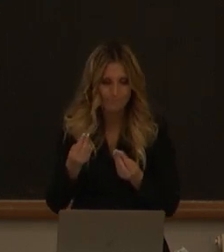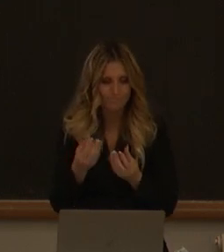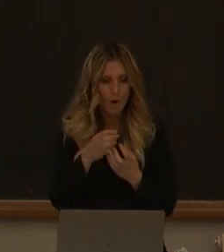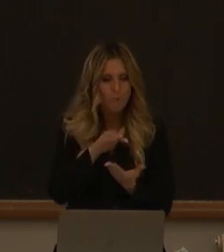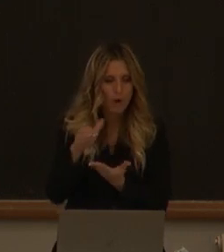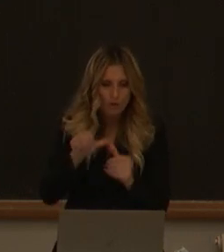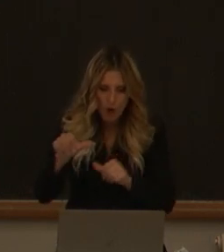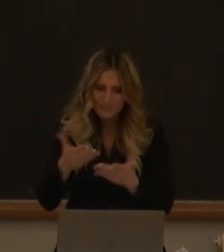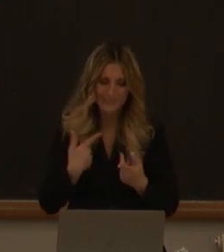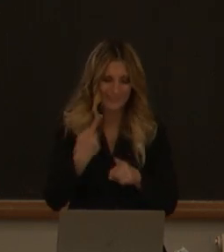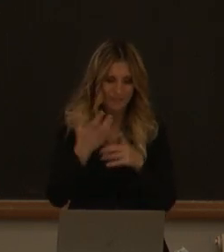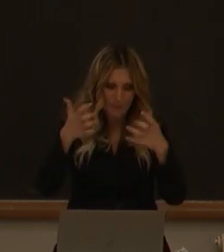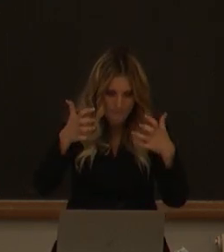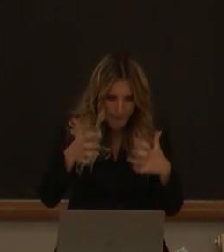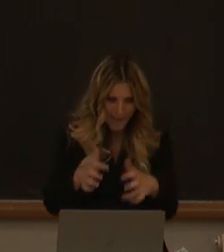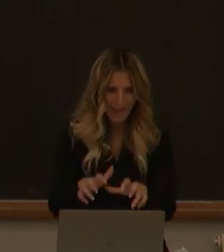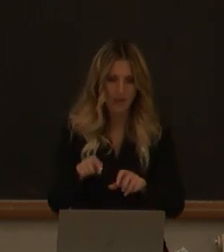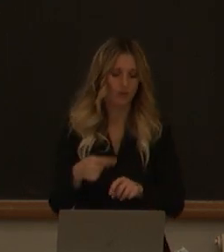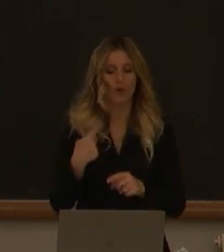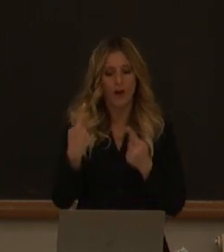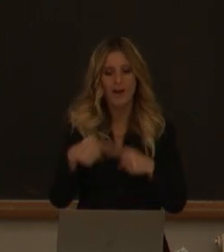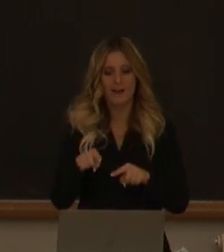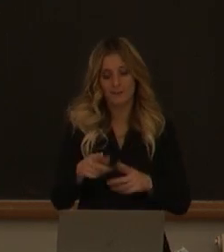obiettivi importanti e sfidanti che effettivamente